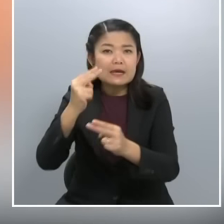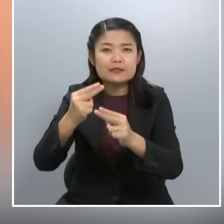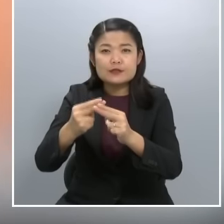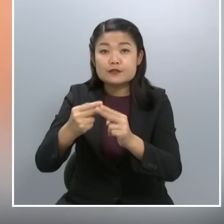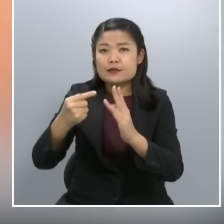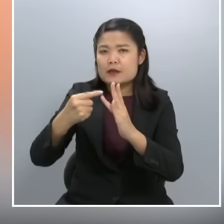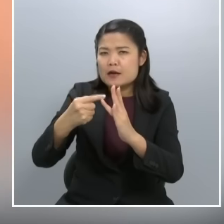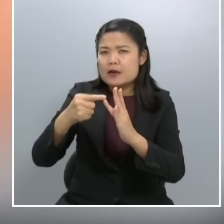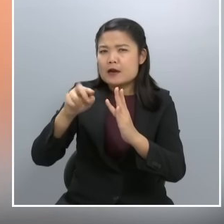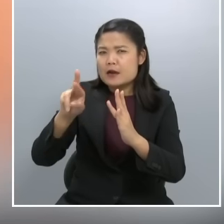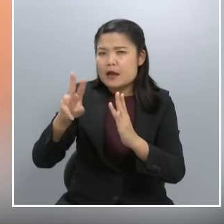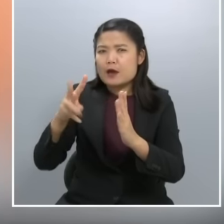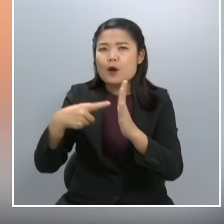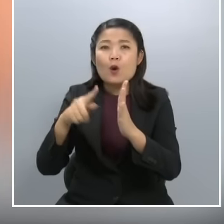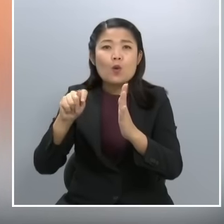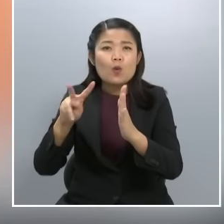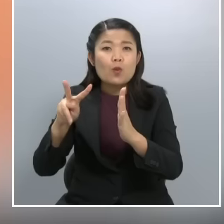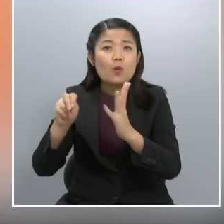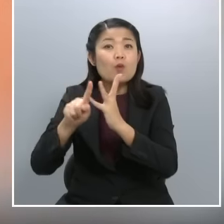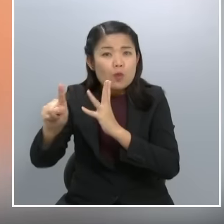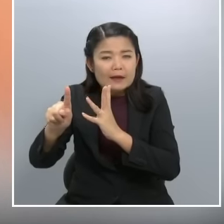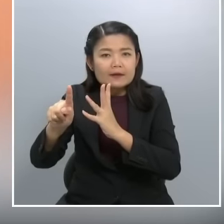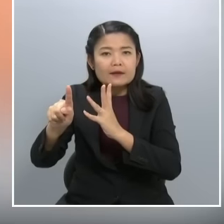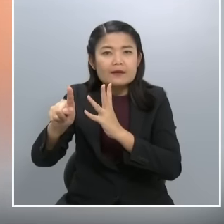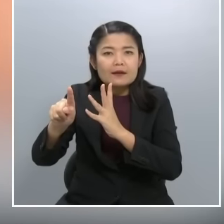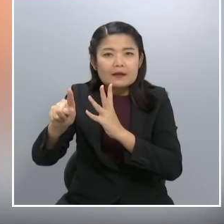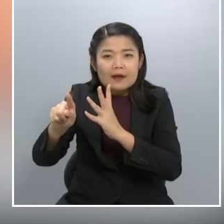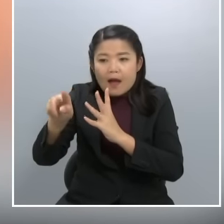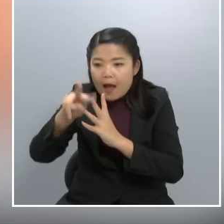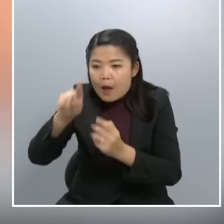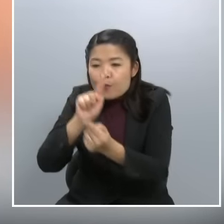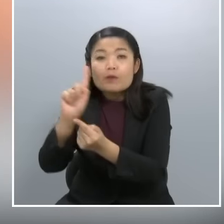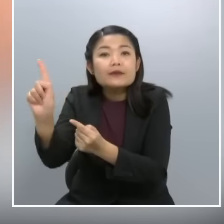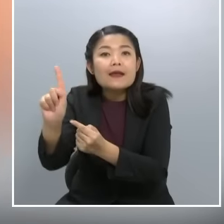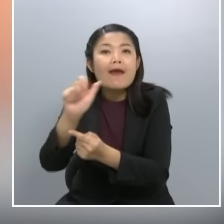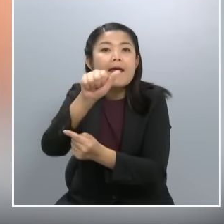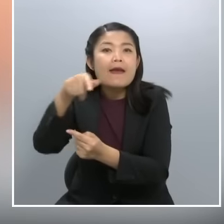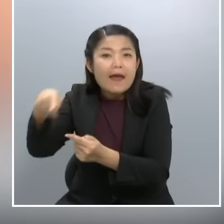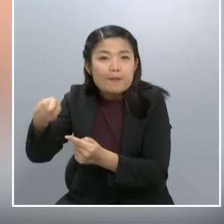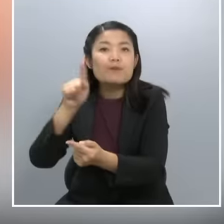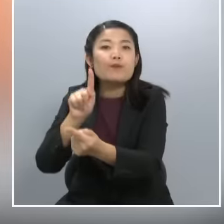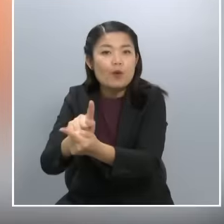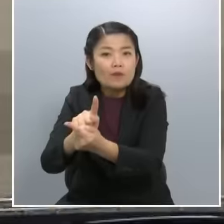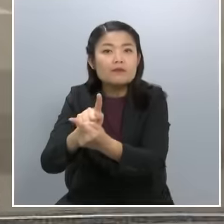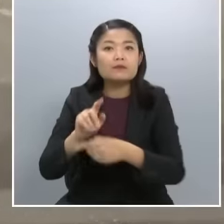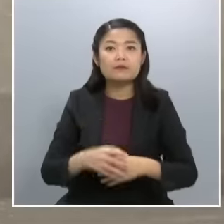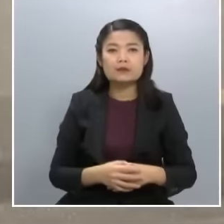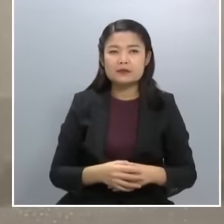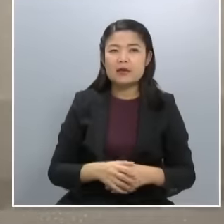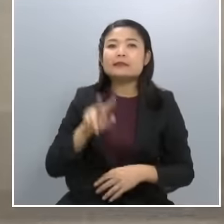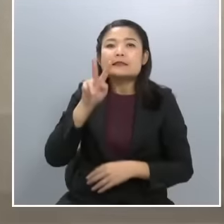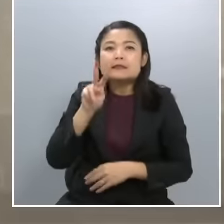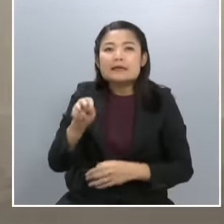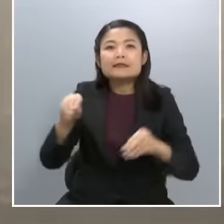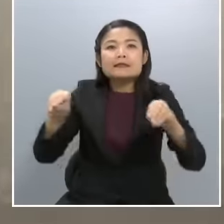หนุ่มที่รู้จักผ่านทางแอปพลิเคชันหาคู่อันนึงโดยมีการนัดเจอกันที่ริมชายหาดแล้วก็ซื้อ